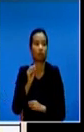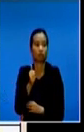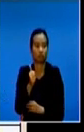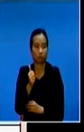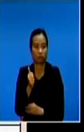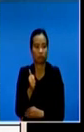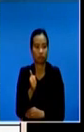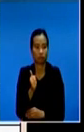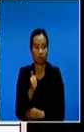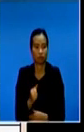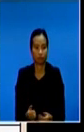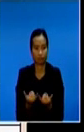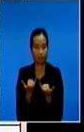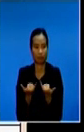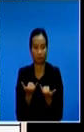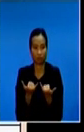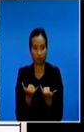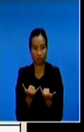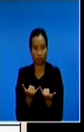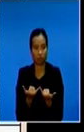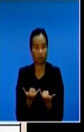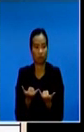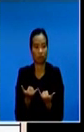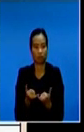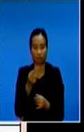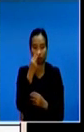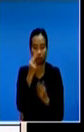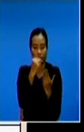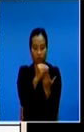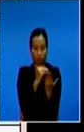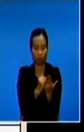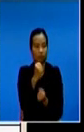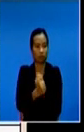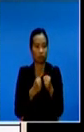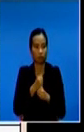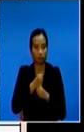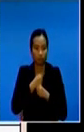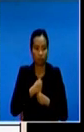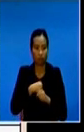ะครับ เราก็จะได้บัญชีอาวุโสประกอบความรู้ความสามาร